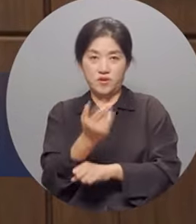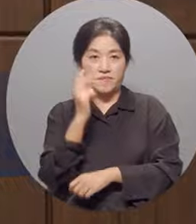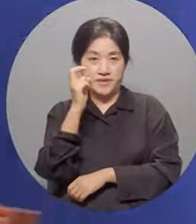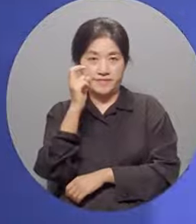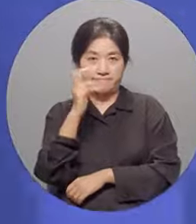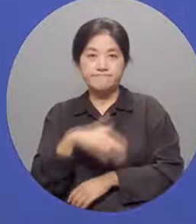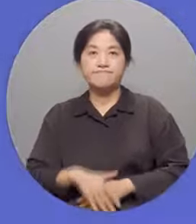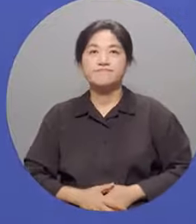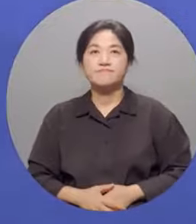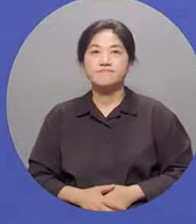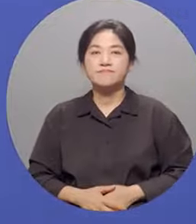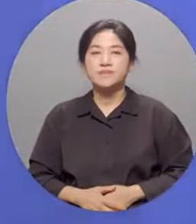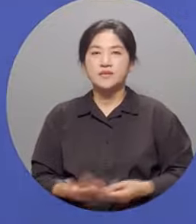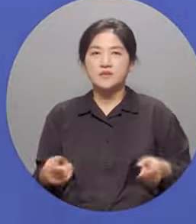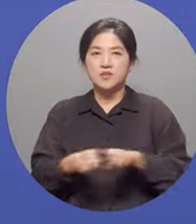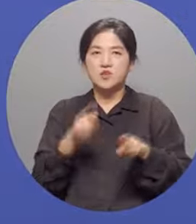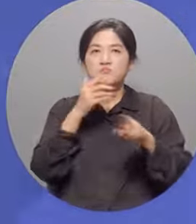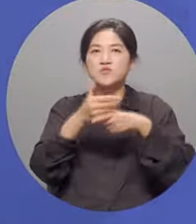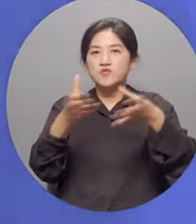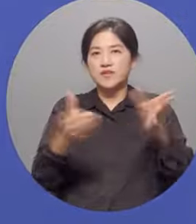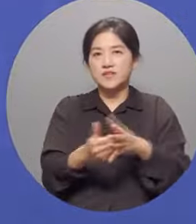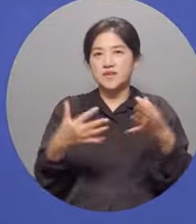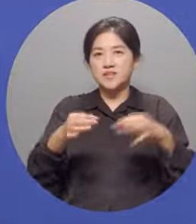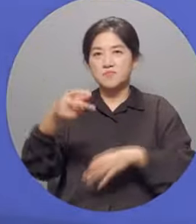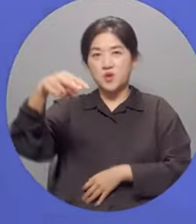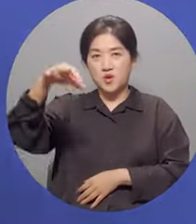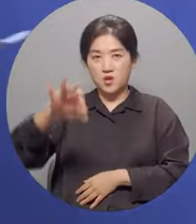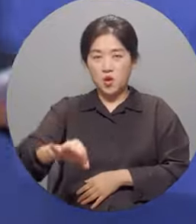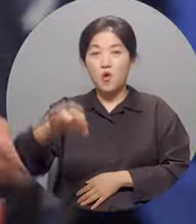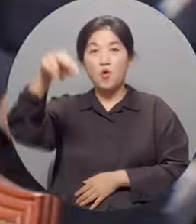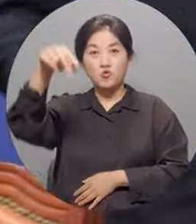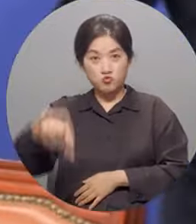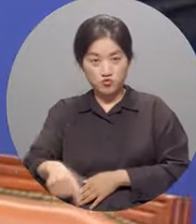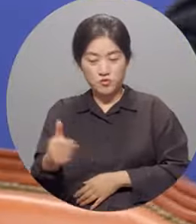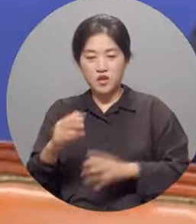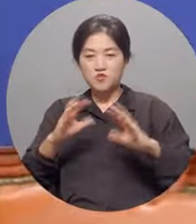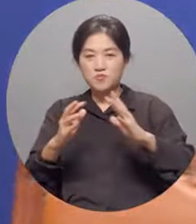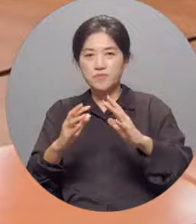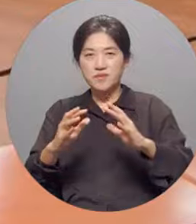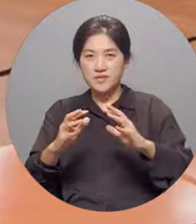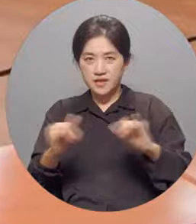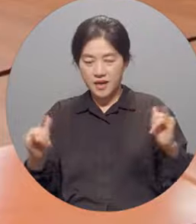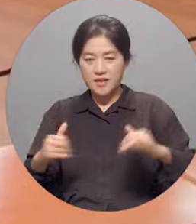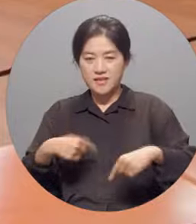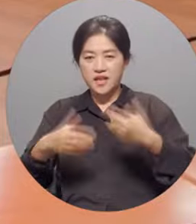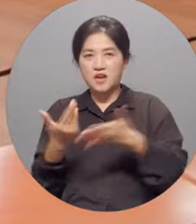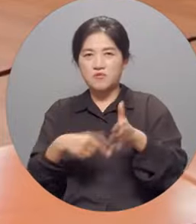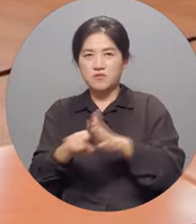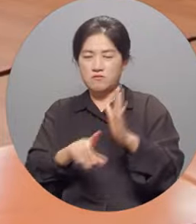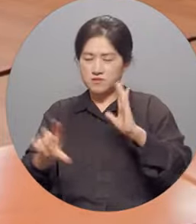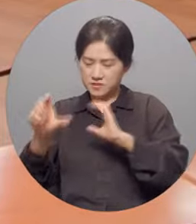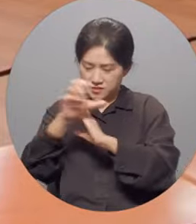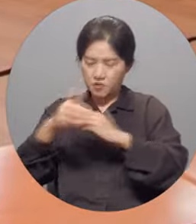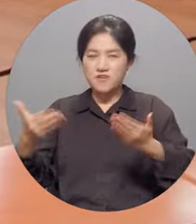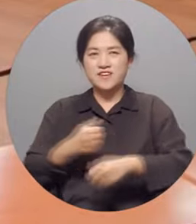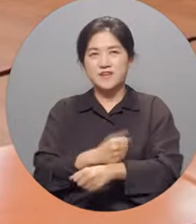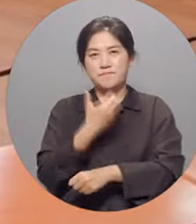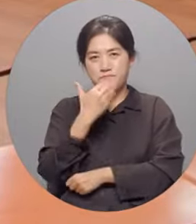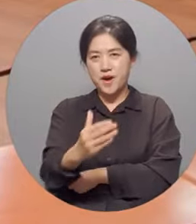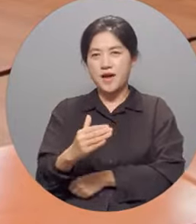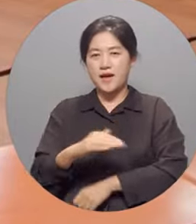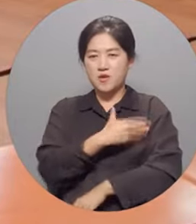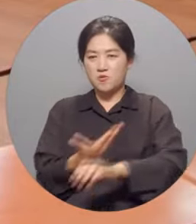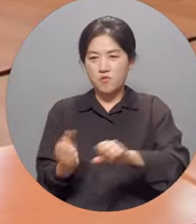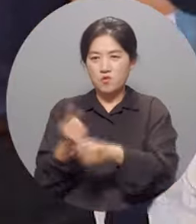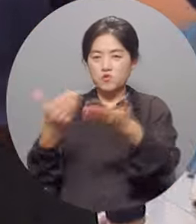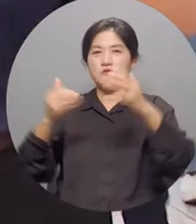아니실까. 더불어민주당은 김 전 지사가 국민과 당을 위해 더 큰 역할을 할 거라며 복권 결정을